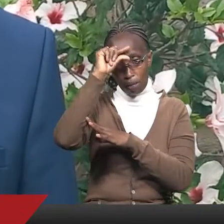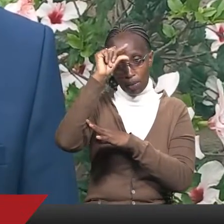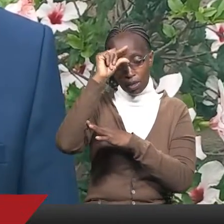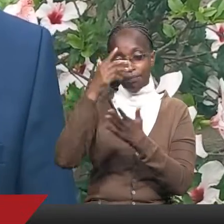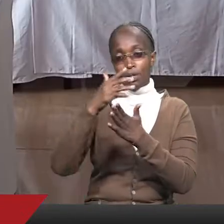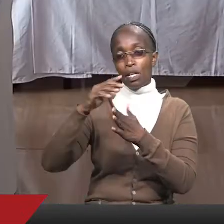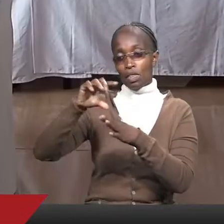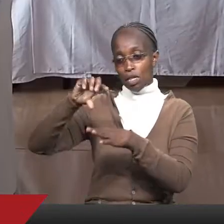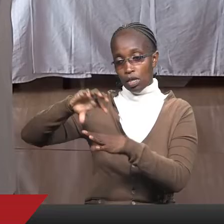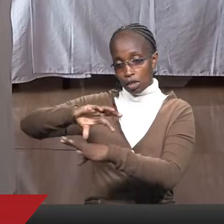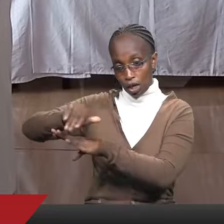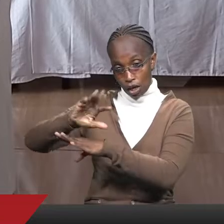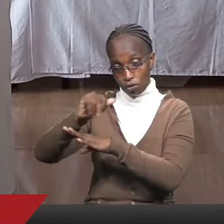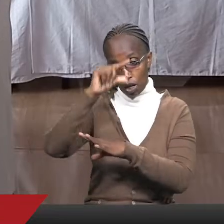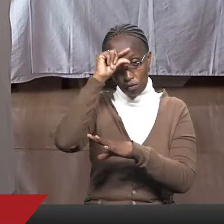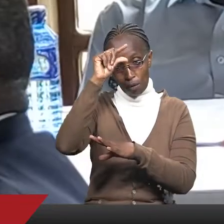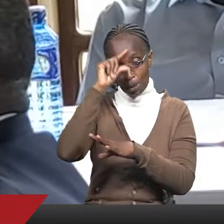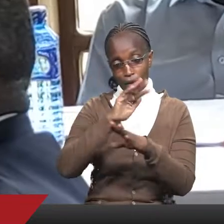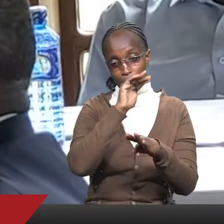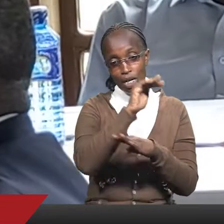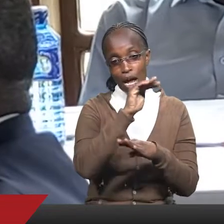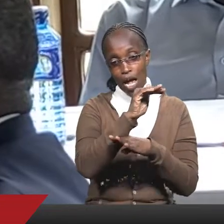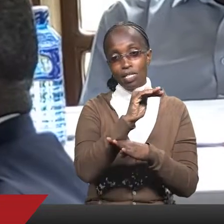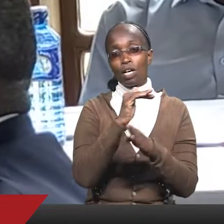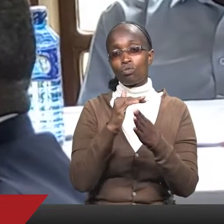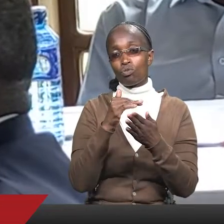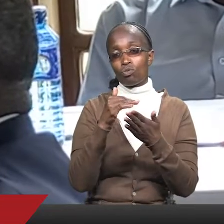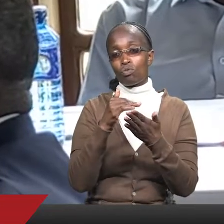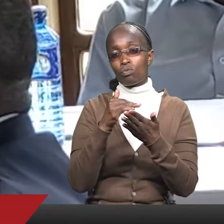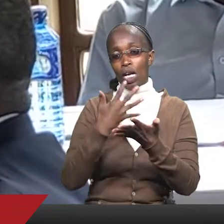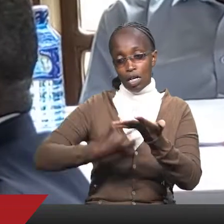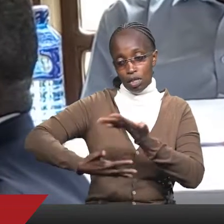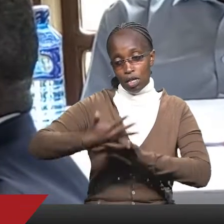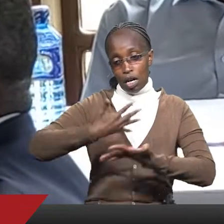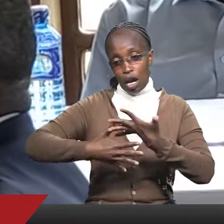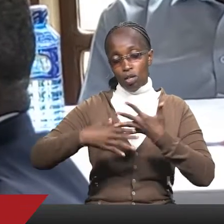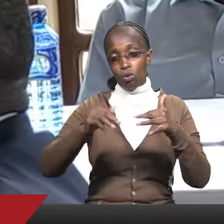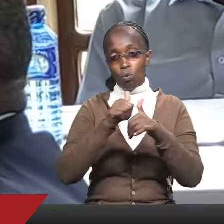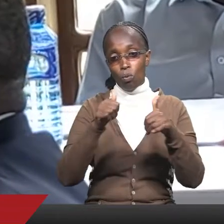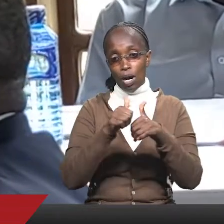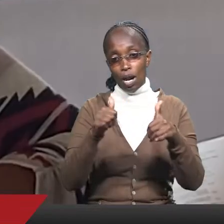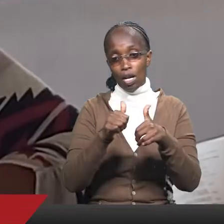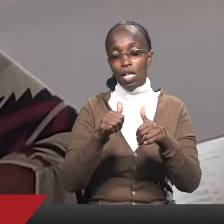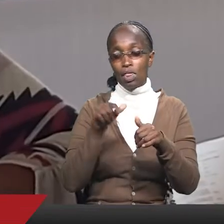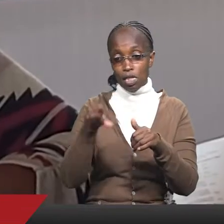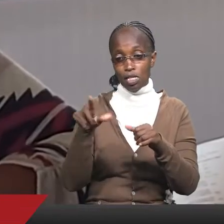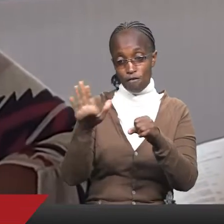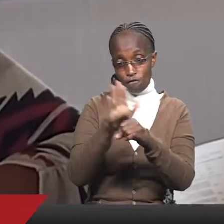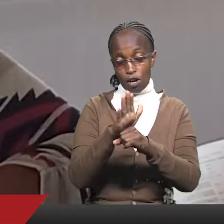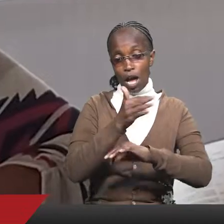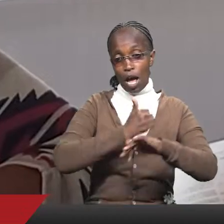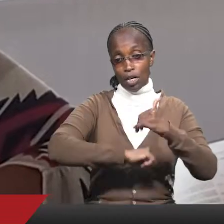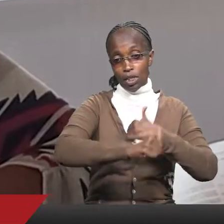governments. Serikali za kaunti hata hivyo zimeomba kushirikiana vyema na asasi zote katika zoezi la